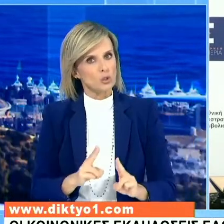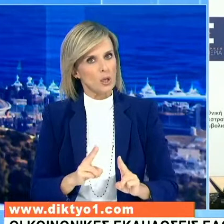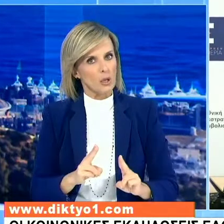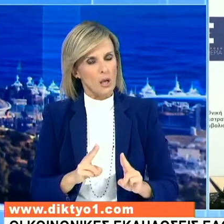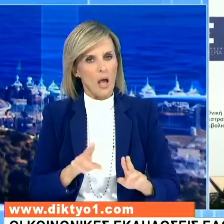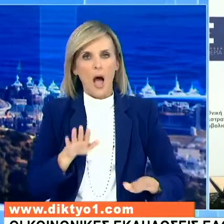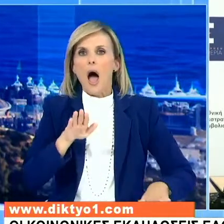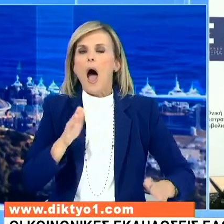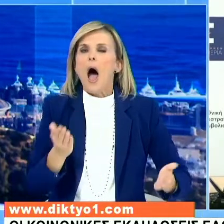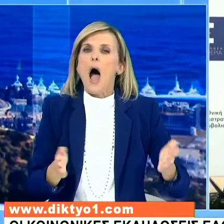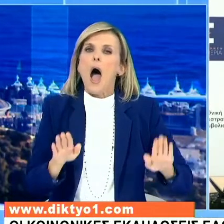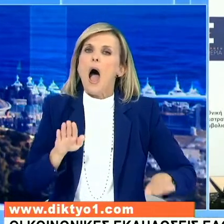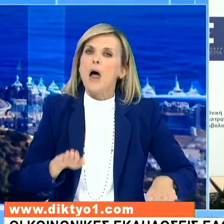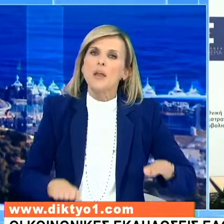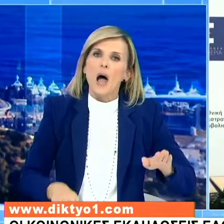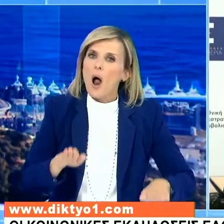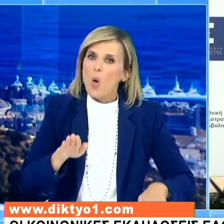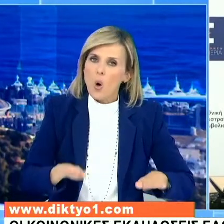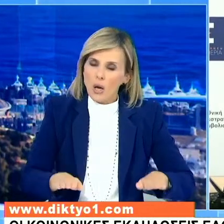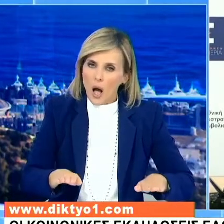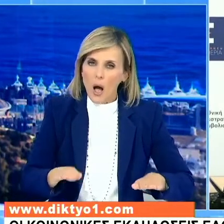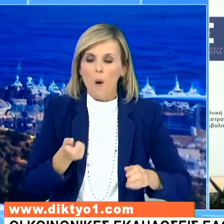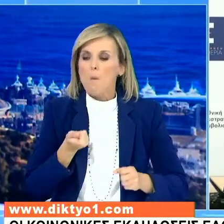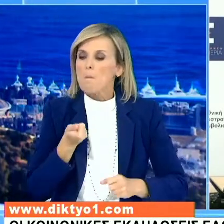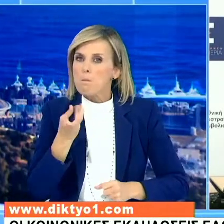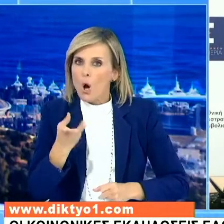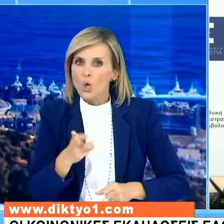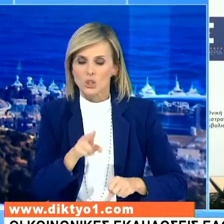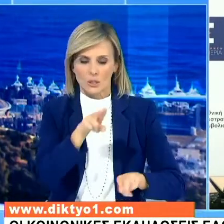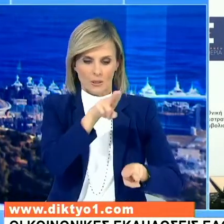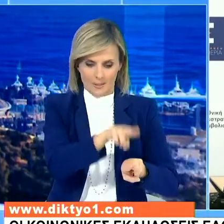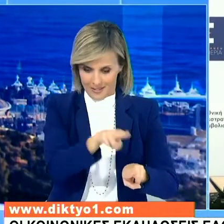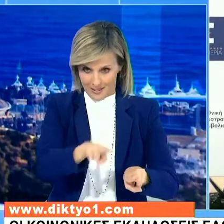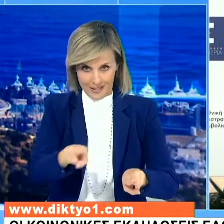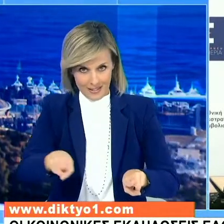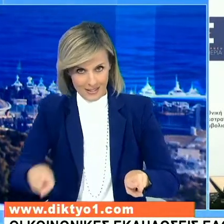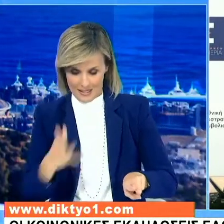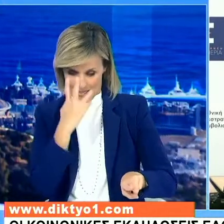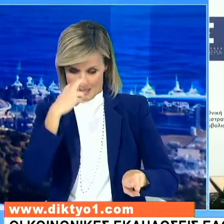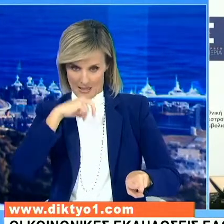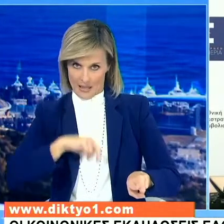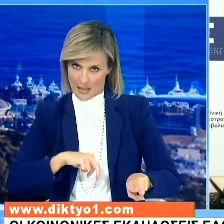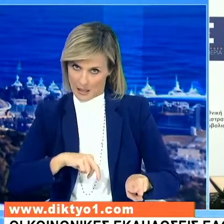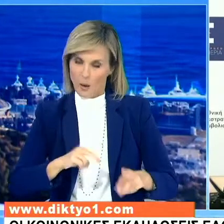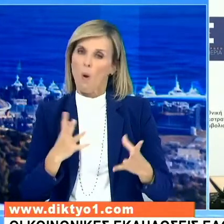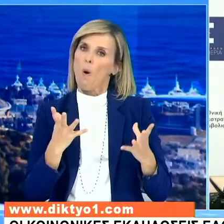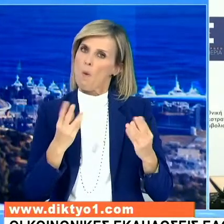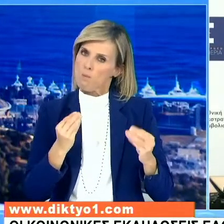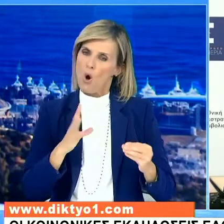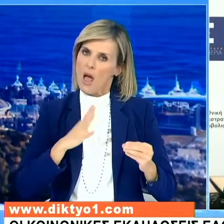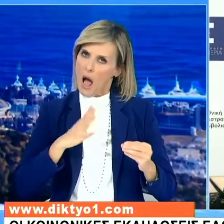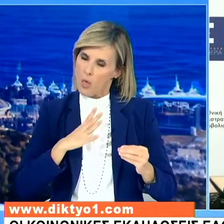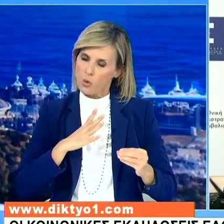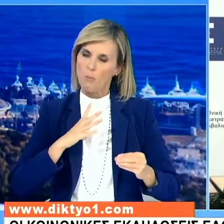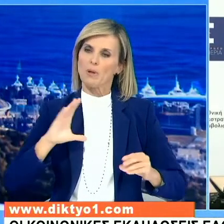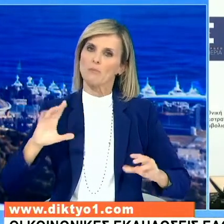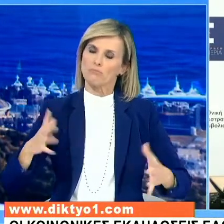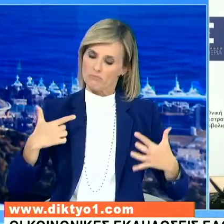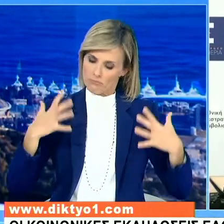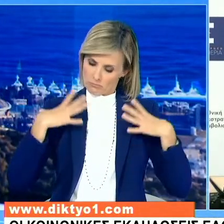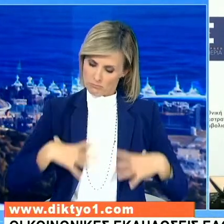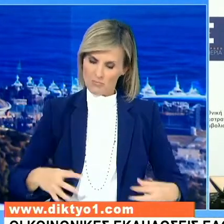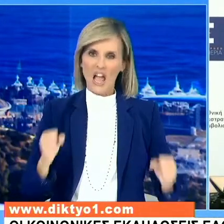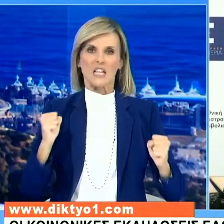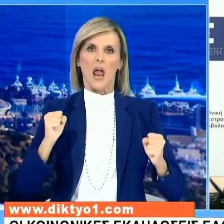κοντά στη μονάδα. Ο αριθμός των ασθενών που παραμένουν διασωληνωμένοι λόγω κορονοϊού μειώθηκε. Όμως,